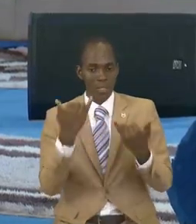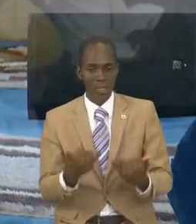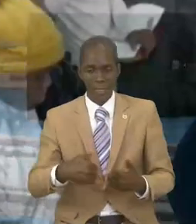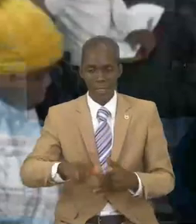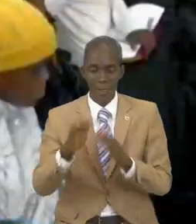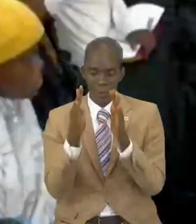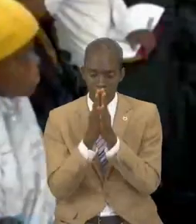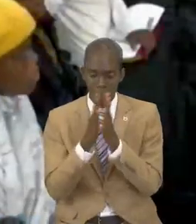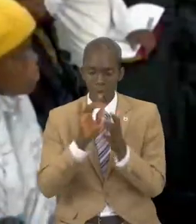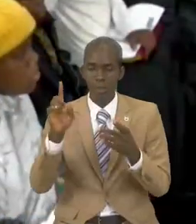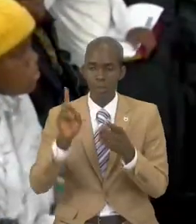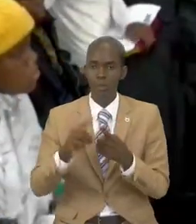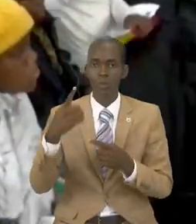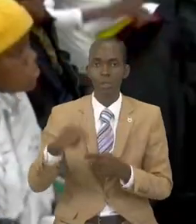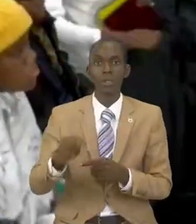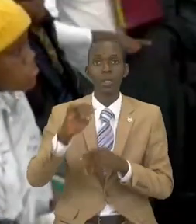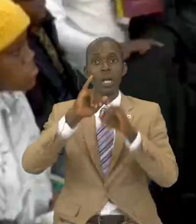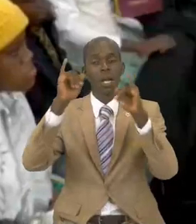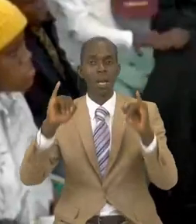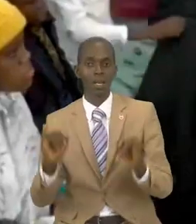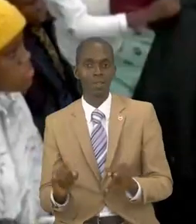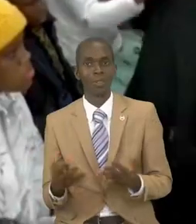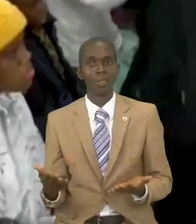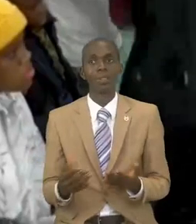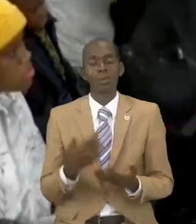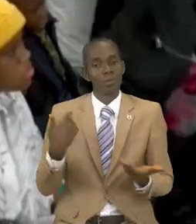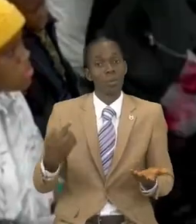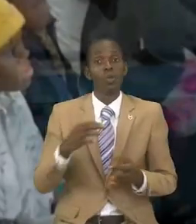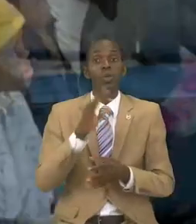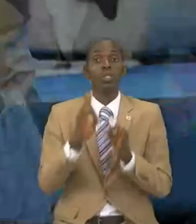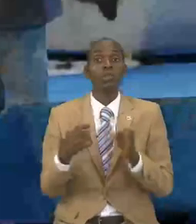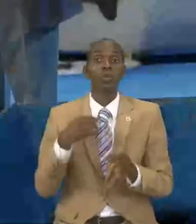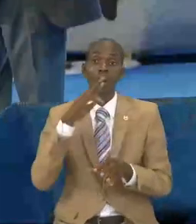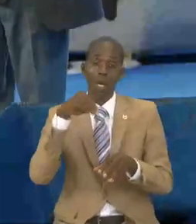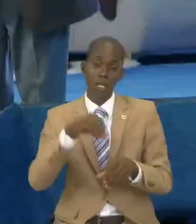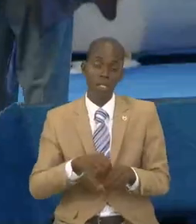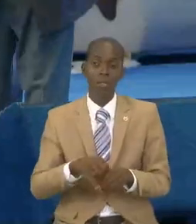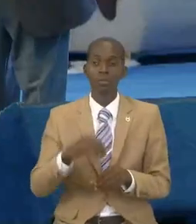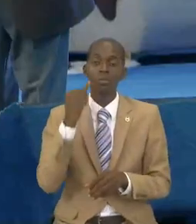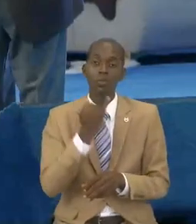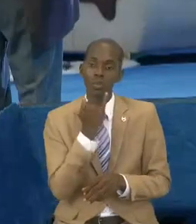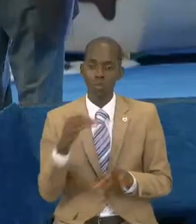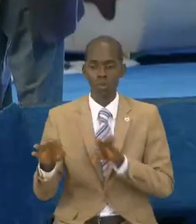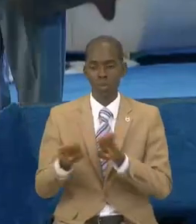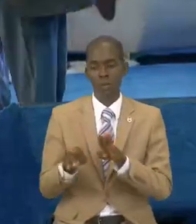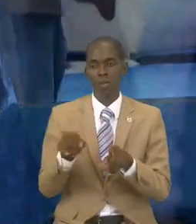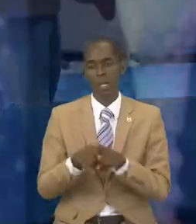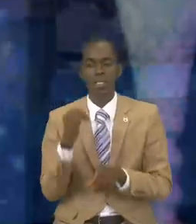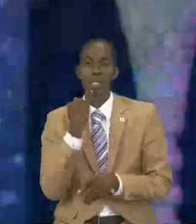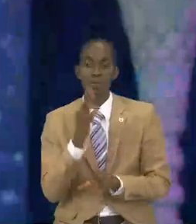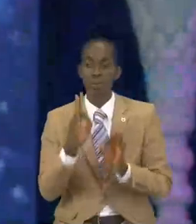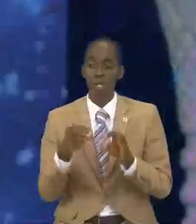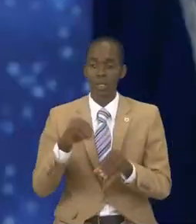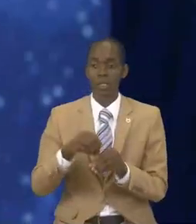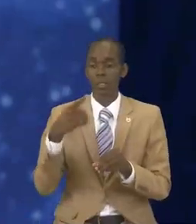Babylone. Quand tu es en Babylone, tu fais comme les Babyloniens. Quand tu es à Rome, fais comme les Romains. Et nous sommes comme des caméléons par-ci,